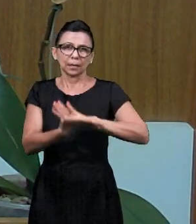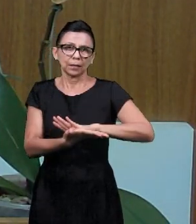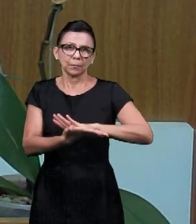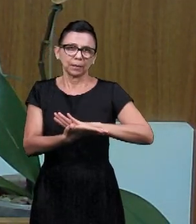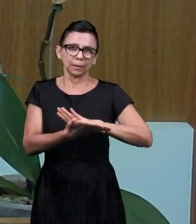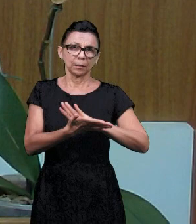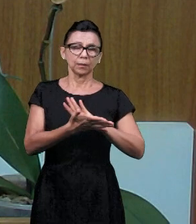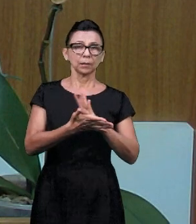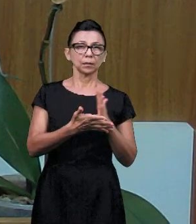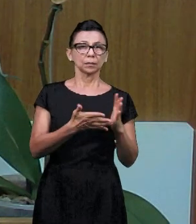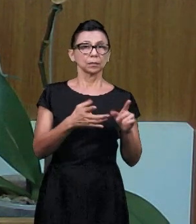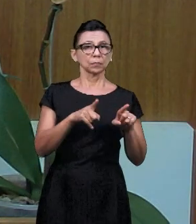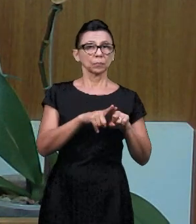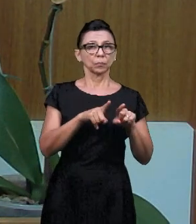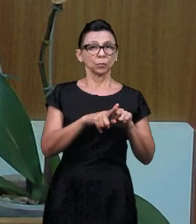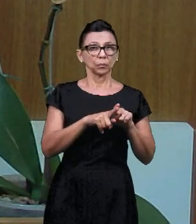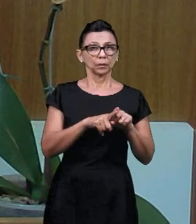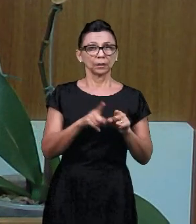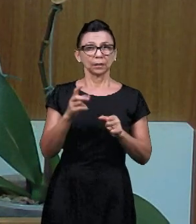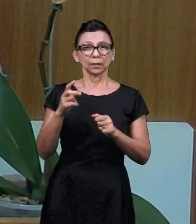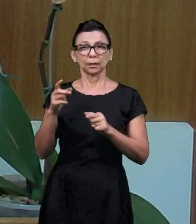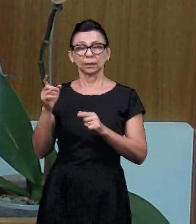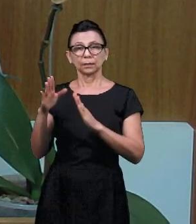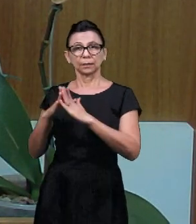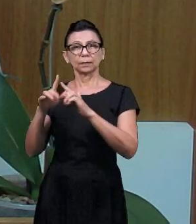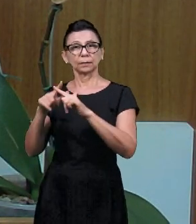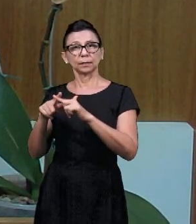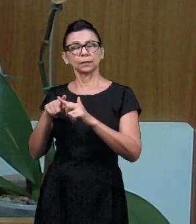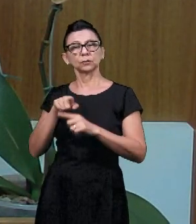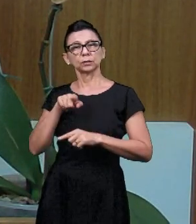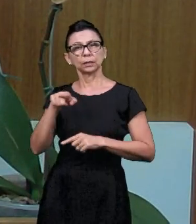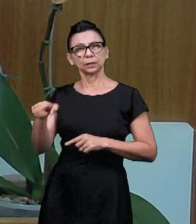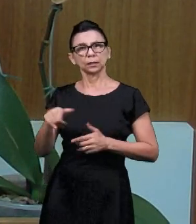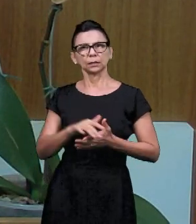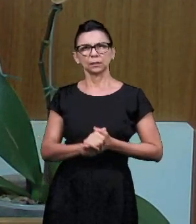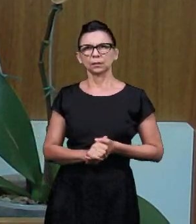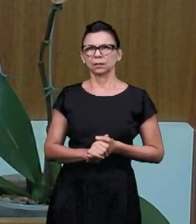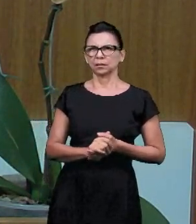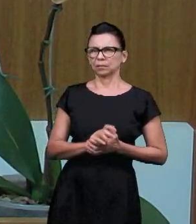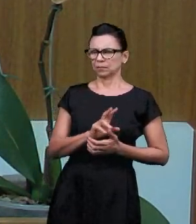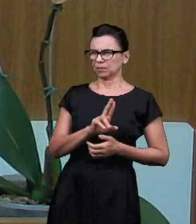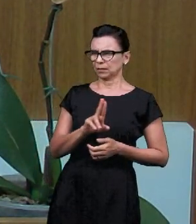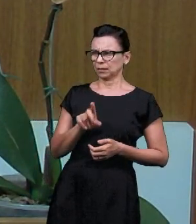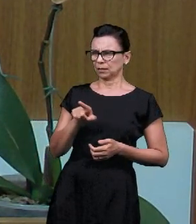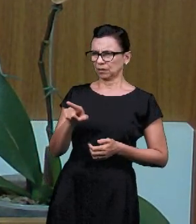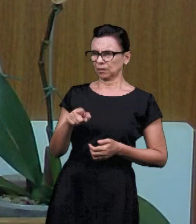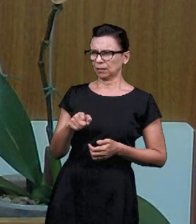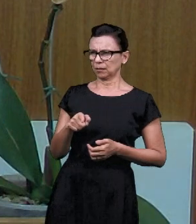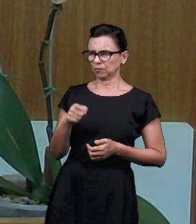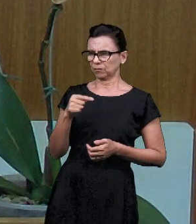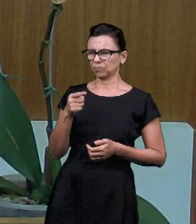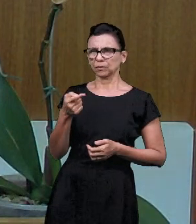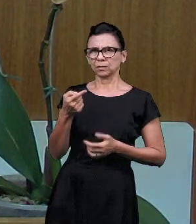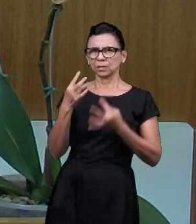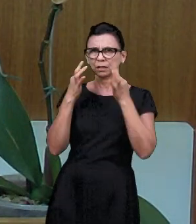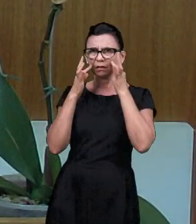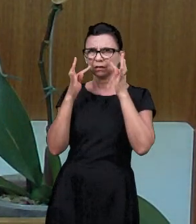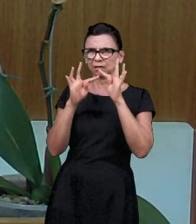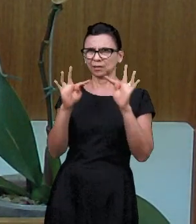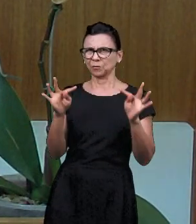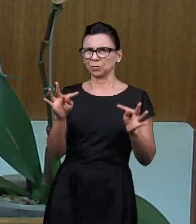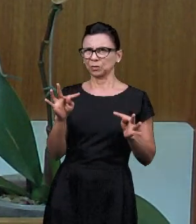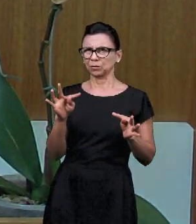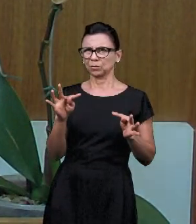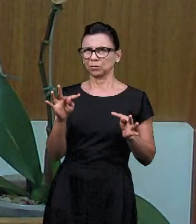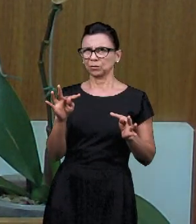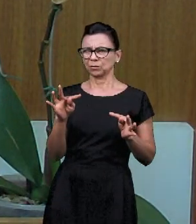l'église. Donc on dit, tu as le nom de celui qui vit, mais tu es mort. Donc le nom qu'il avait, c'était christianisme, c'est